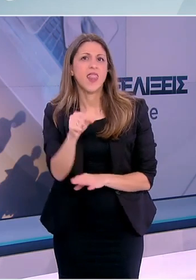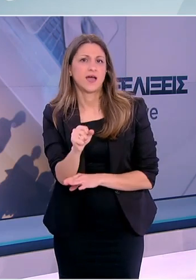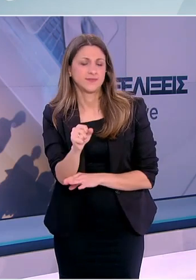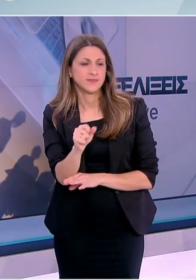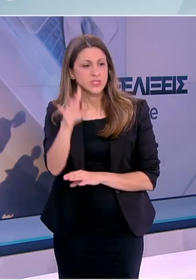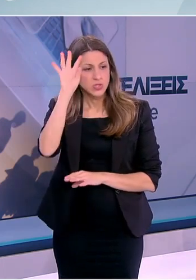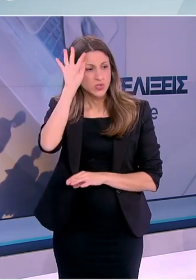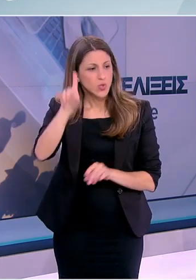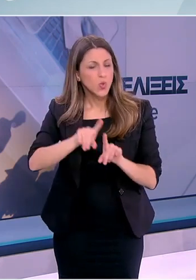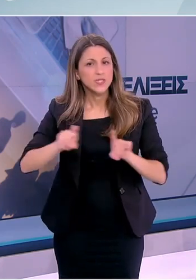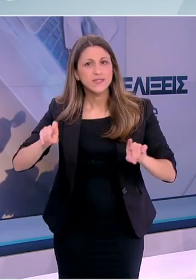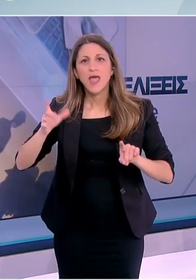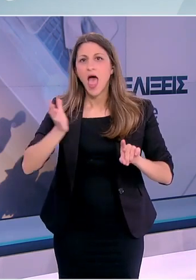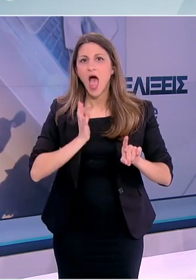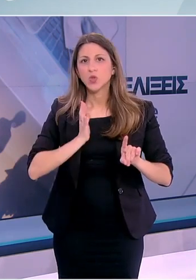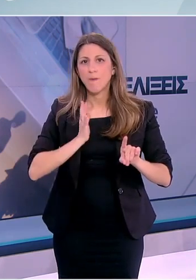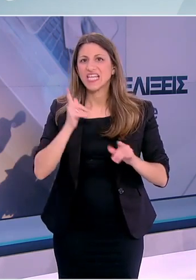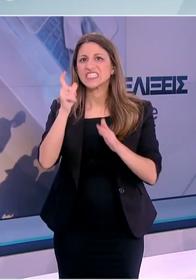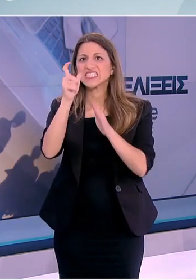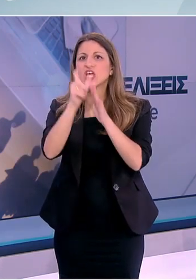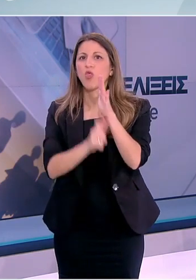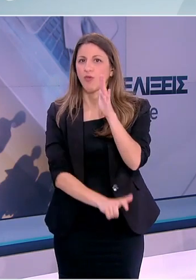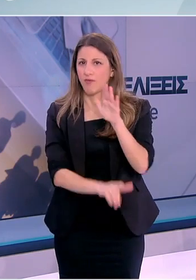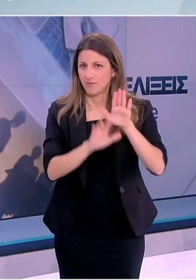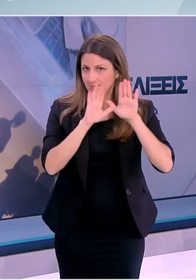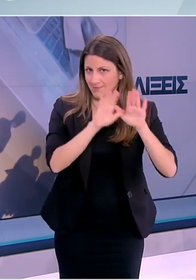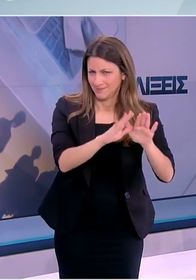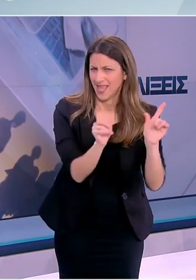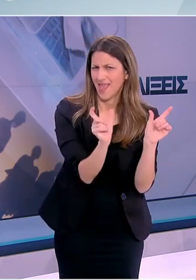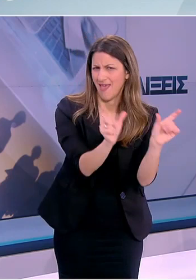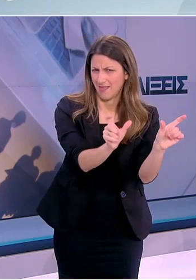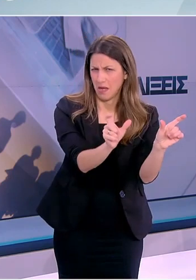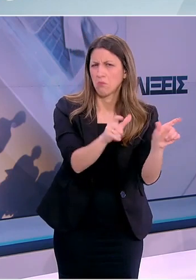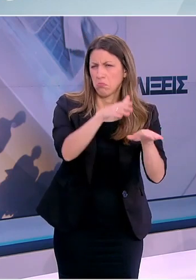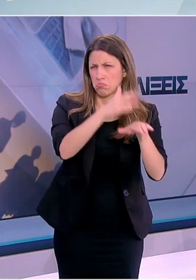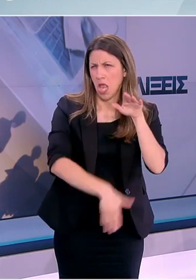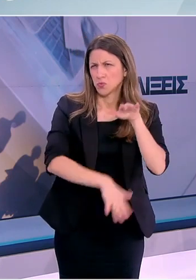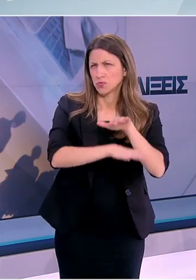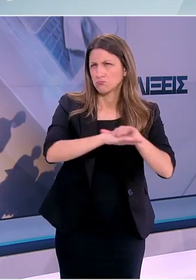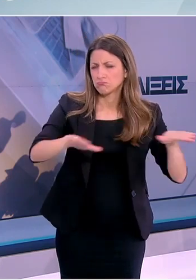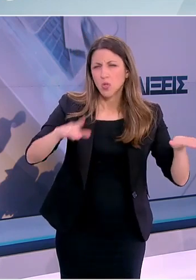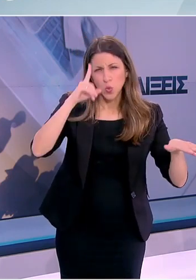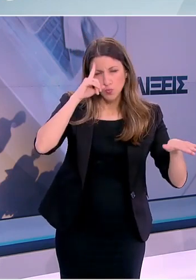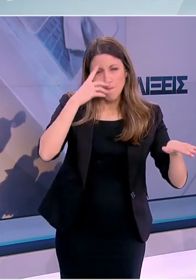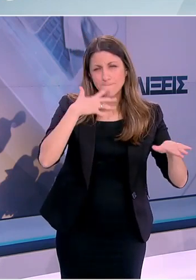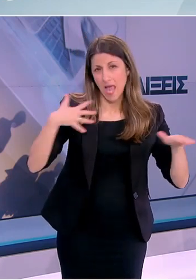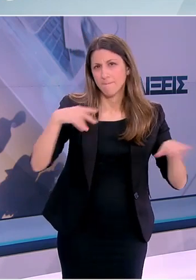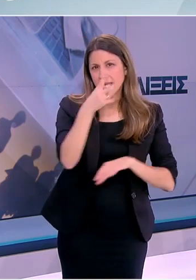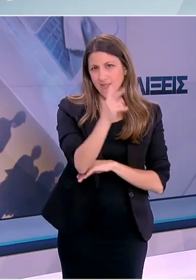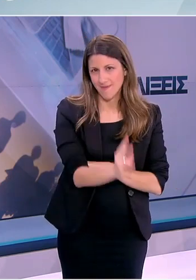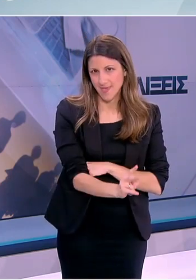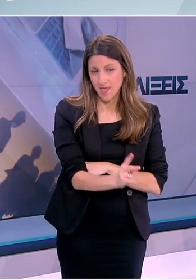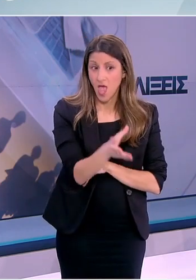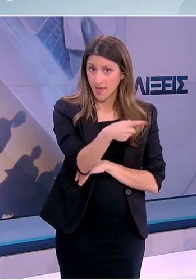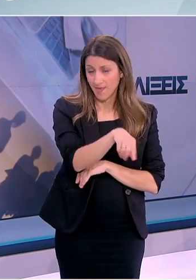αυτούς που βρίσκονται ήδη στο ξενοδοχείο και των οποίων και εκείνων η καραντίνα τελειώνει την Μεγάλη Παρασκευή, να